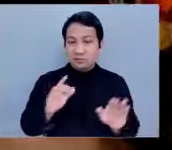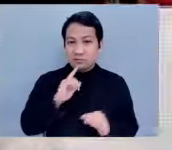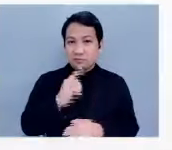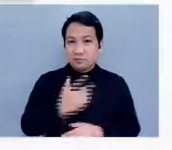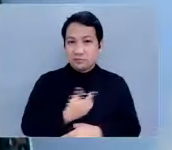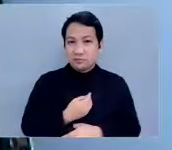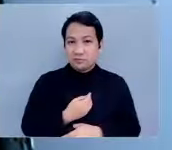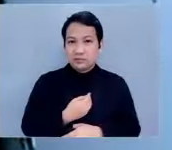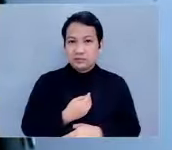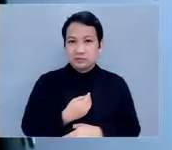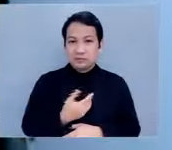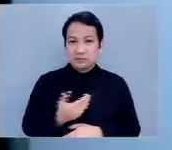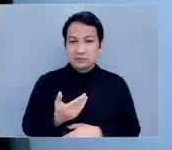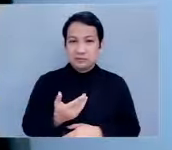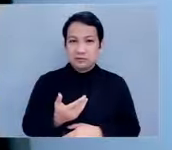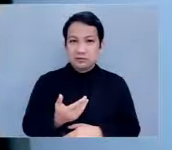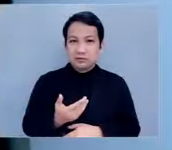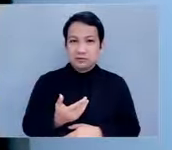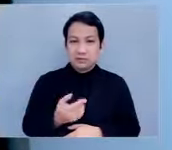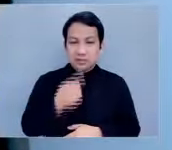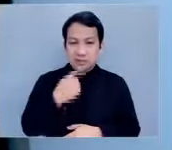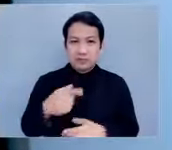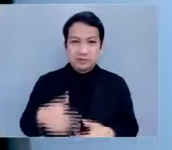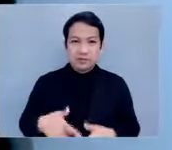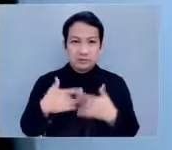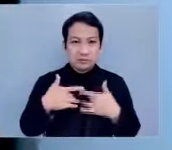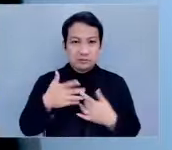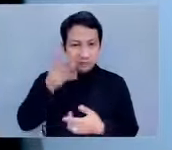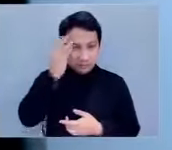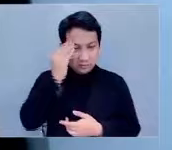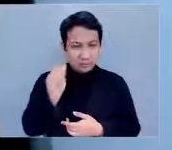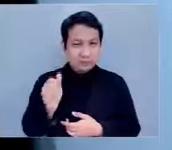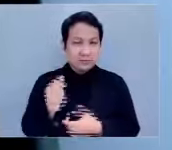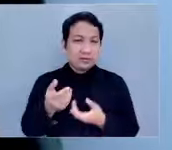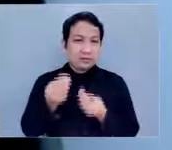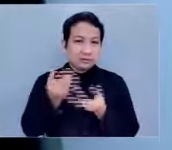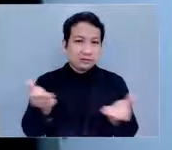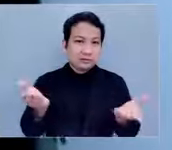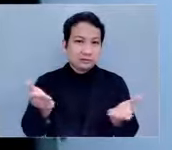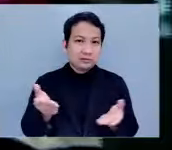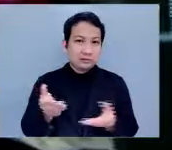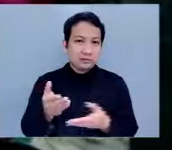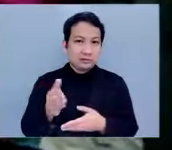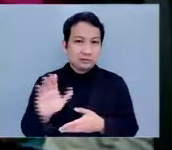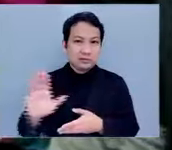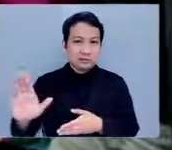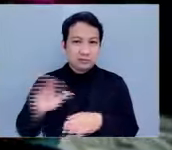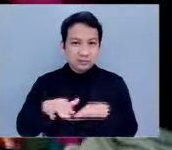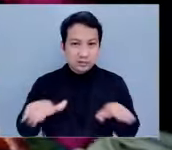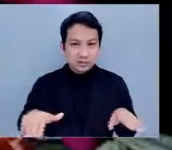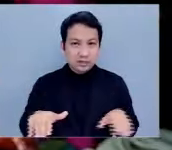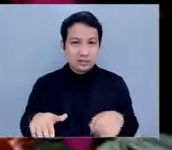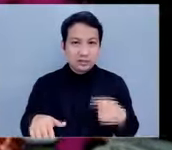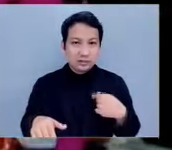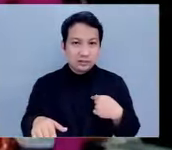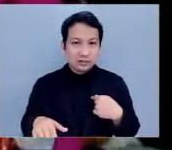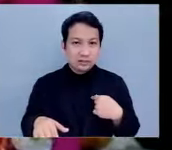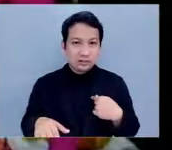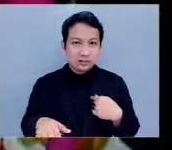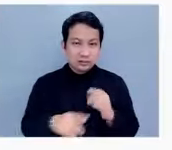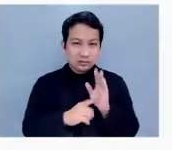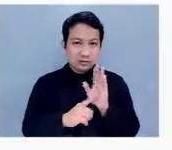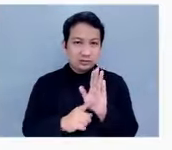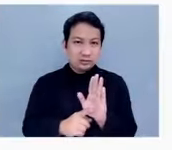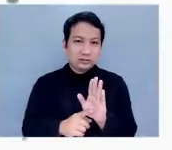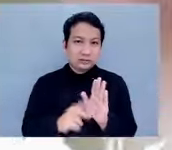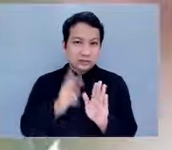kabawi-bawi. Ano na lang yung life lesson na gusto mong ibigay kay Gab at kay Olivia? Nakita nila kung paano ako